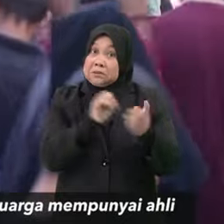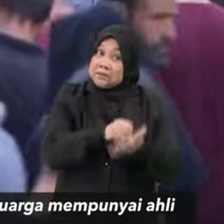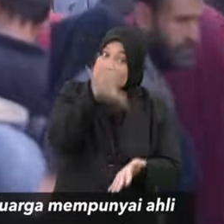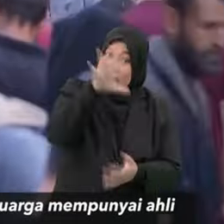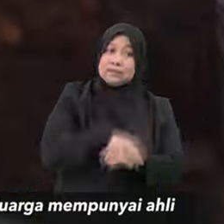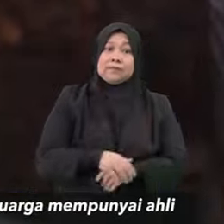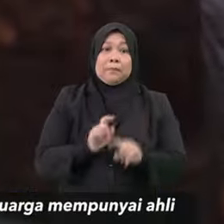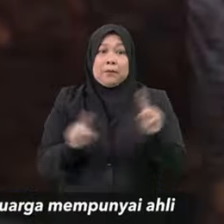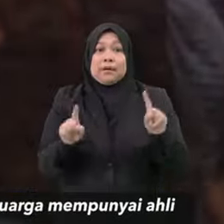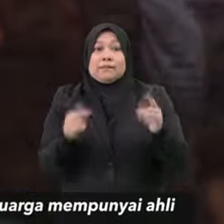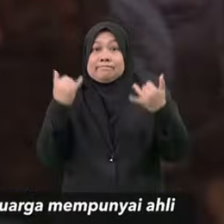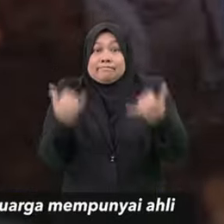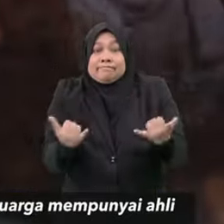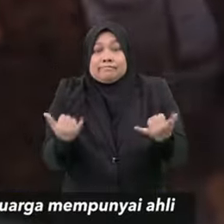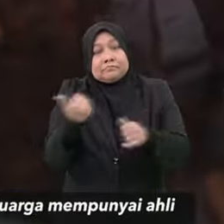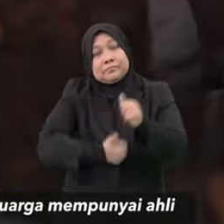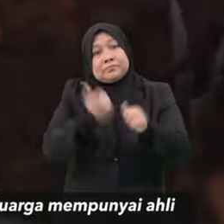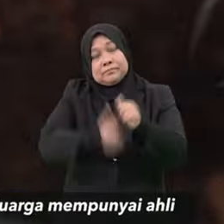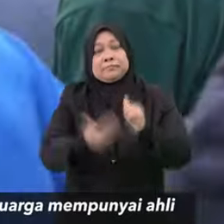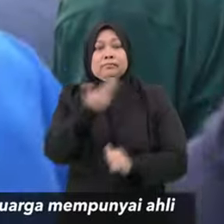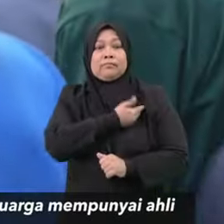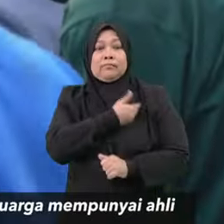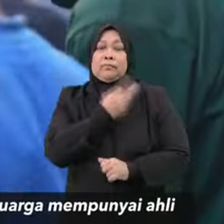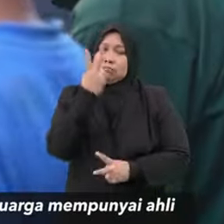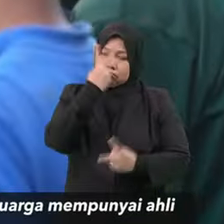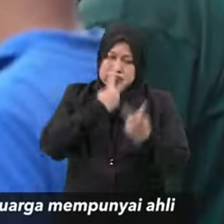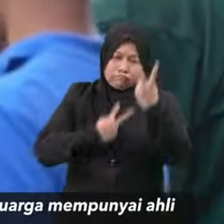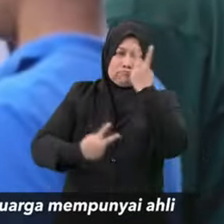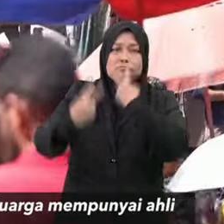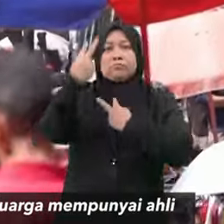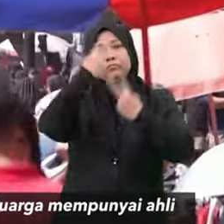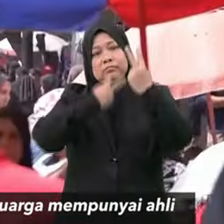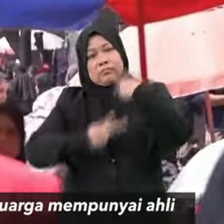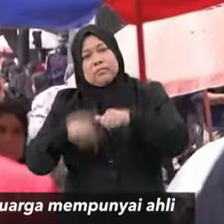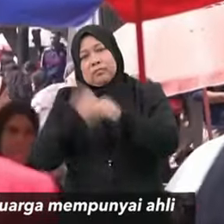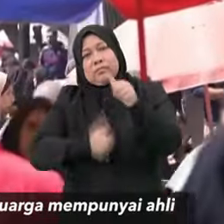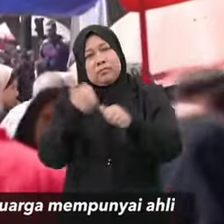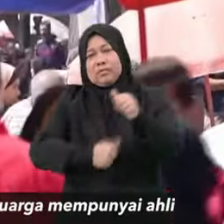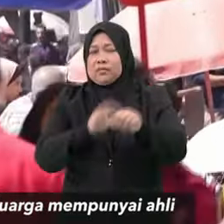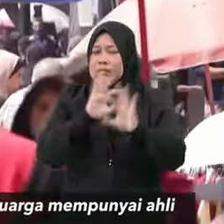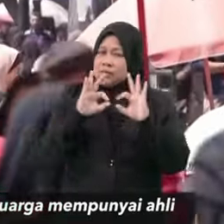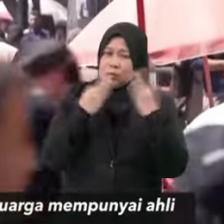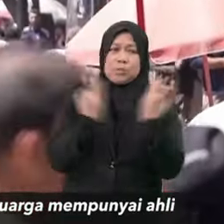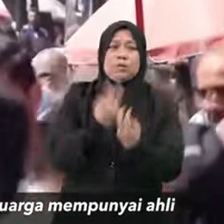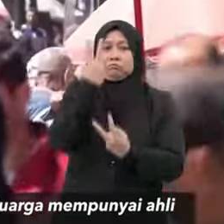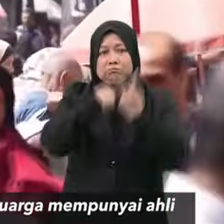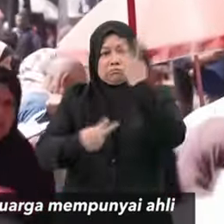Dalam Eid, setiap keluarga di Gaza, setiap keluarga setiap keluarga di Gaza menangis.